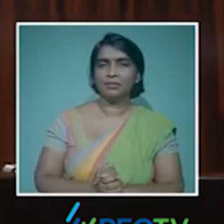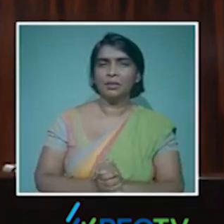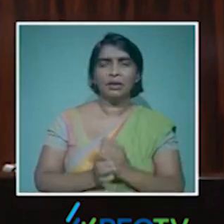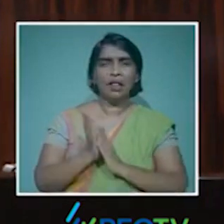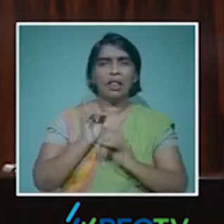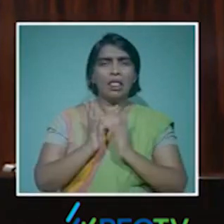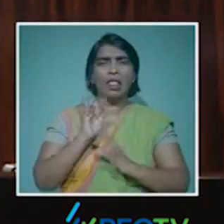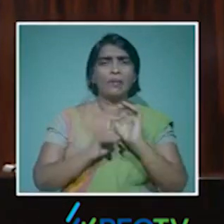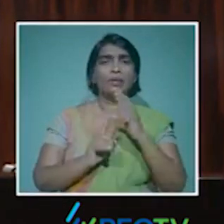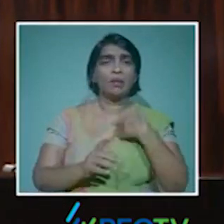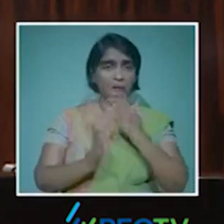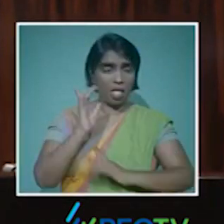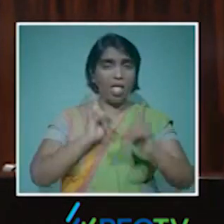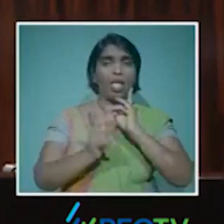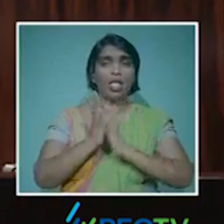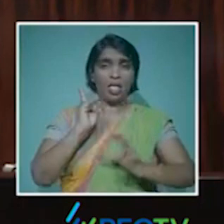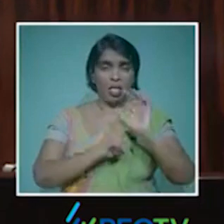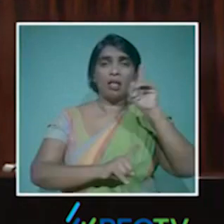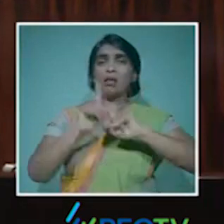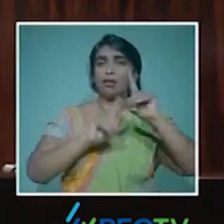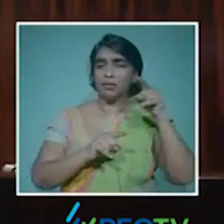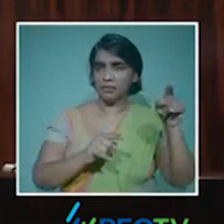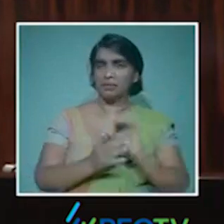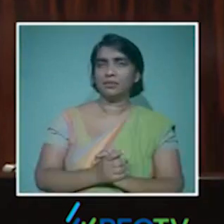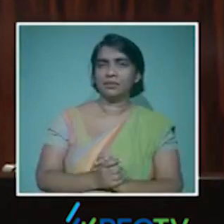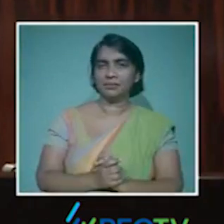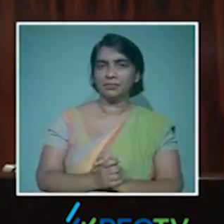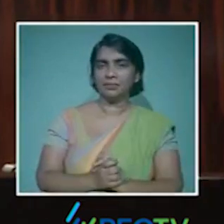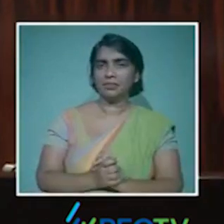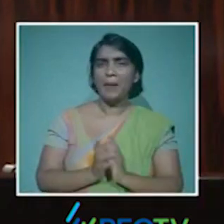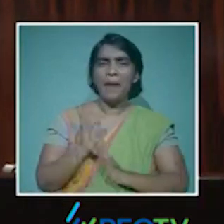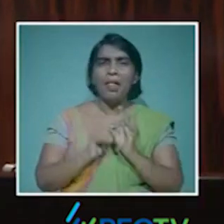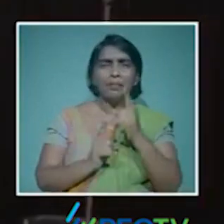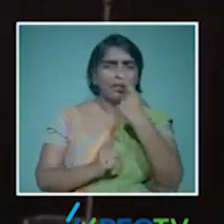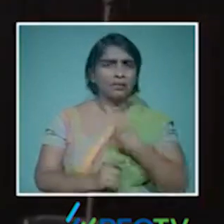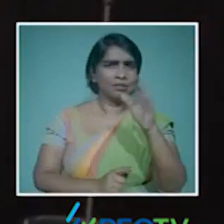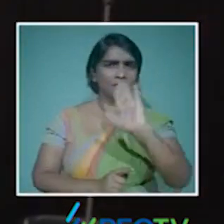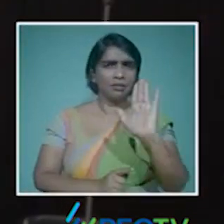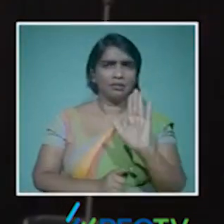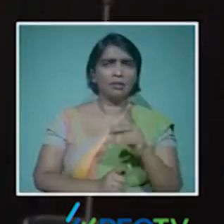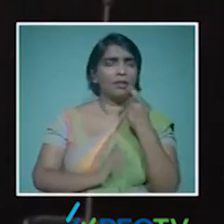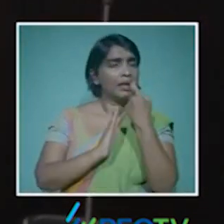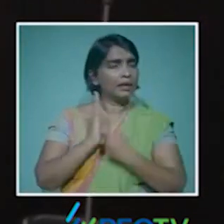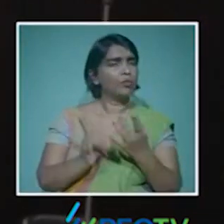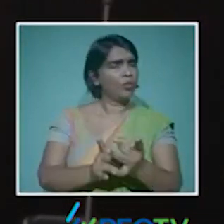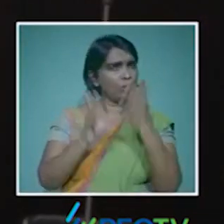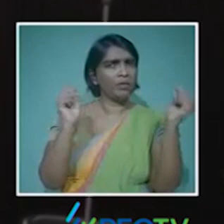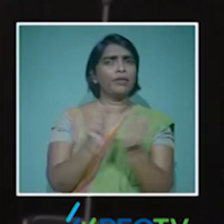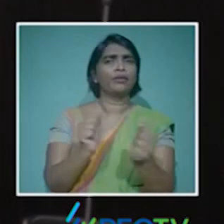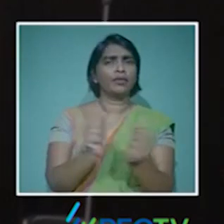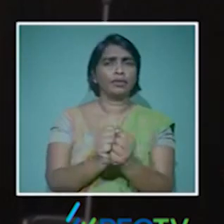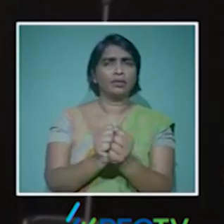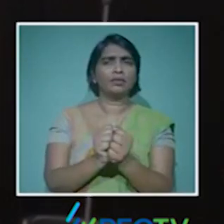මට රාජ්‍ය ඇමතිකමක් දුන්නා රනිල් වික්‍රමසිංහ මහත්තයා ඒ මනුස්සයාට පින් දෙද්ද සමා වෙන්න ඇමතිතුමා මන්ත්‍රීතුමා කියන්න එපා ඔබතුමා මේ න්‍යාය පත්‍රයට වැඩ කරන්නකෝ සමා